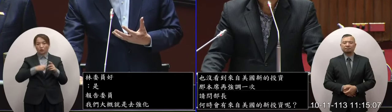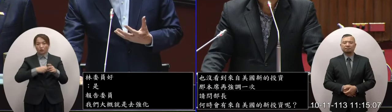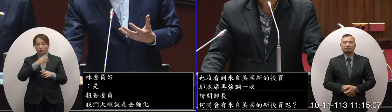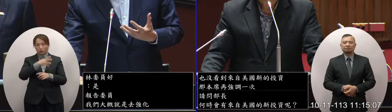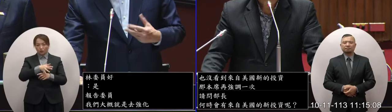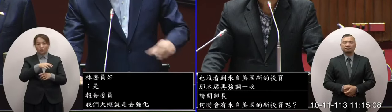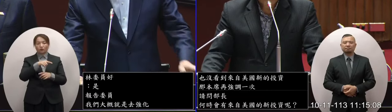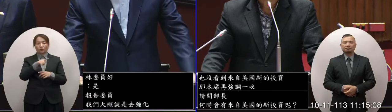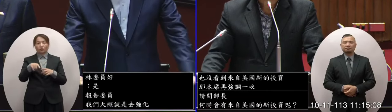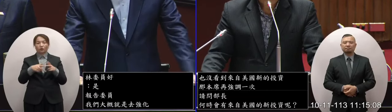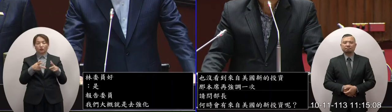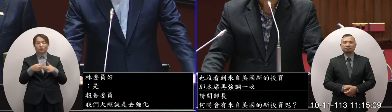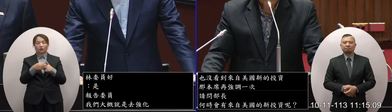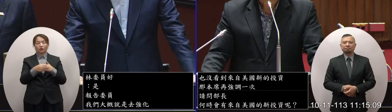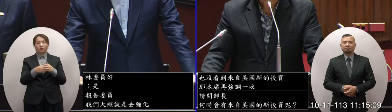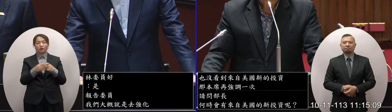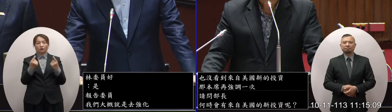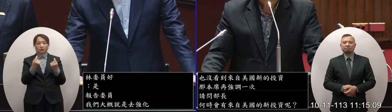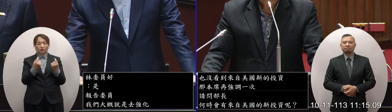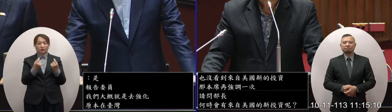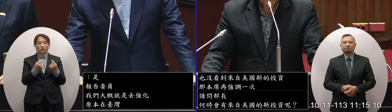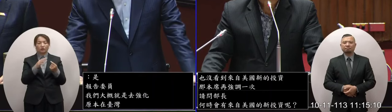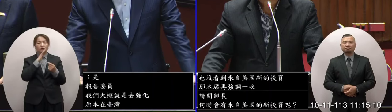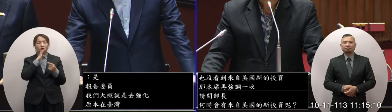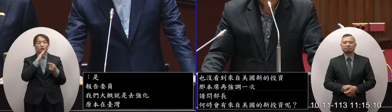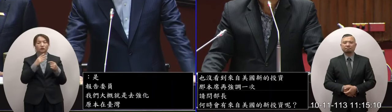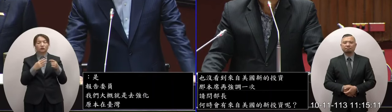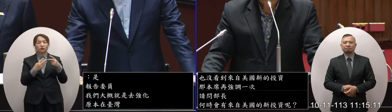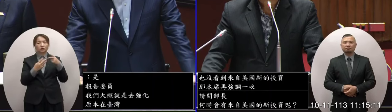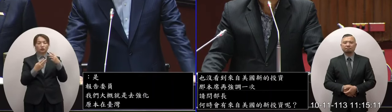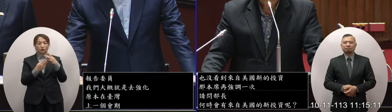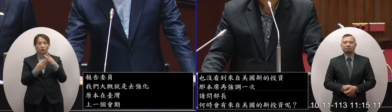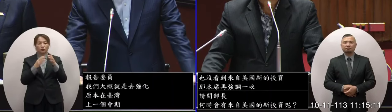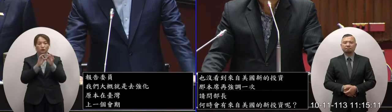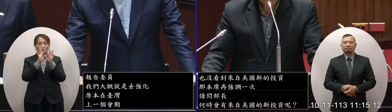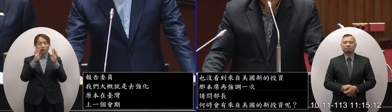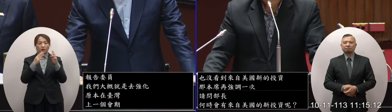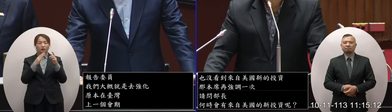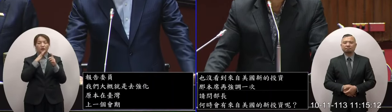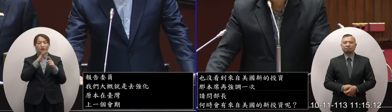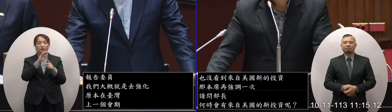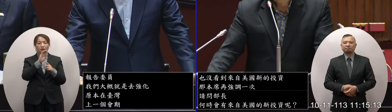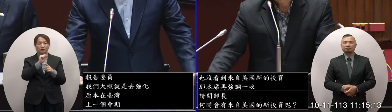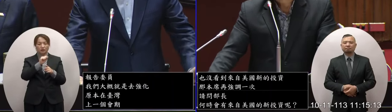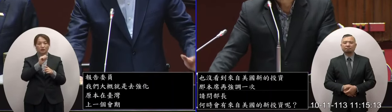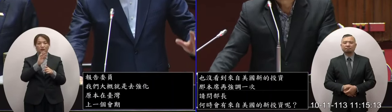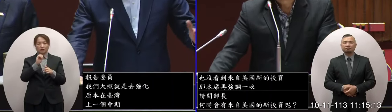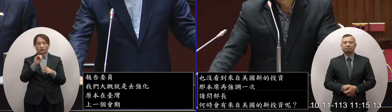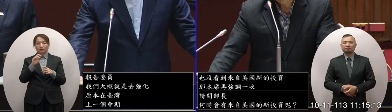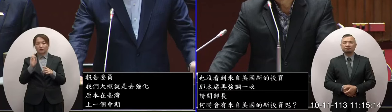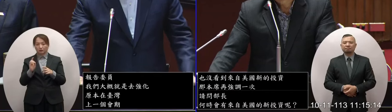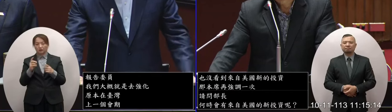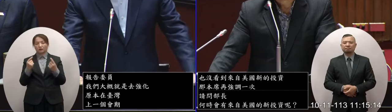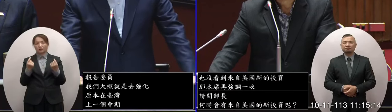些厂商，包括这个辉达，包括 AMD， 包括这个